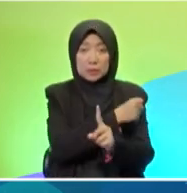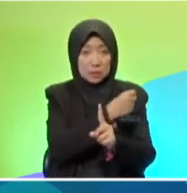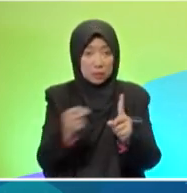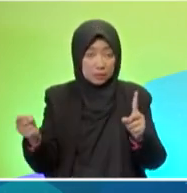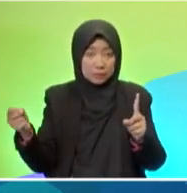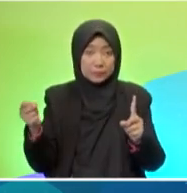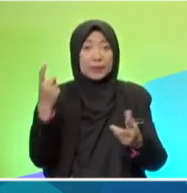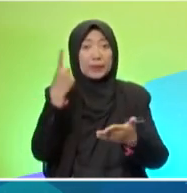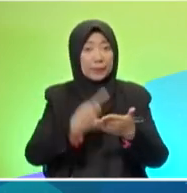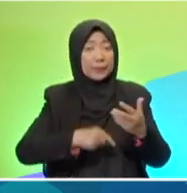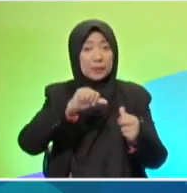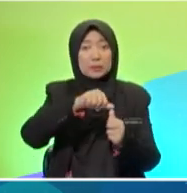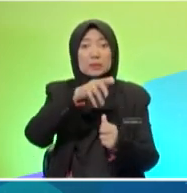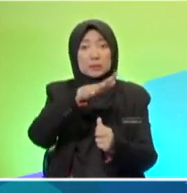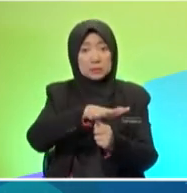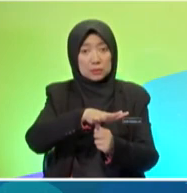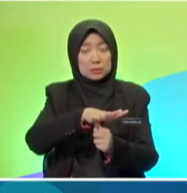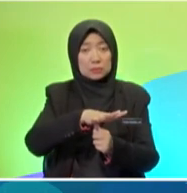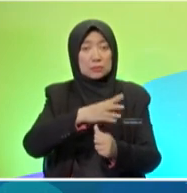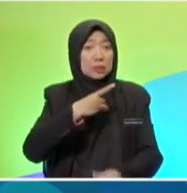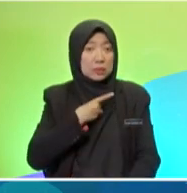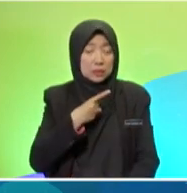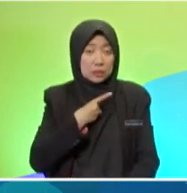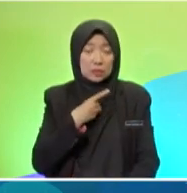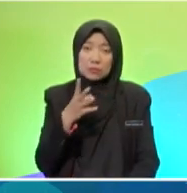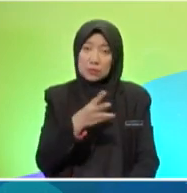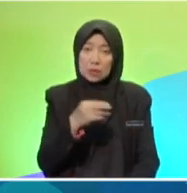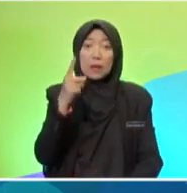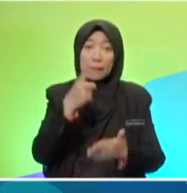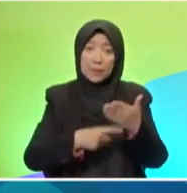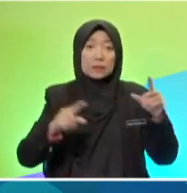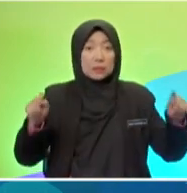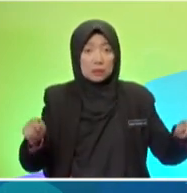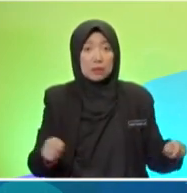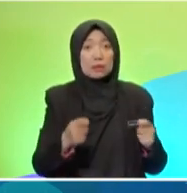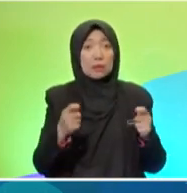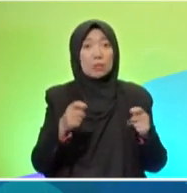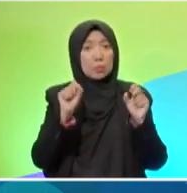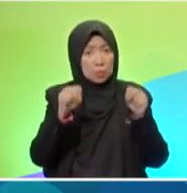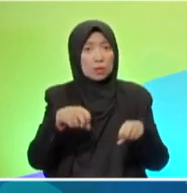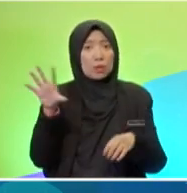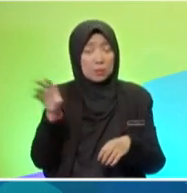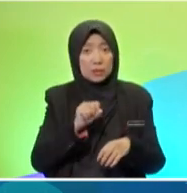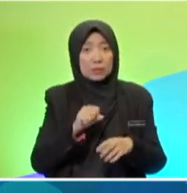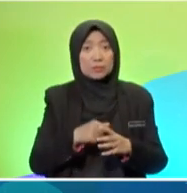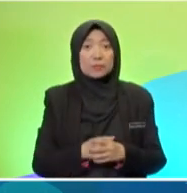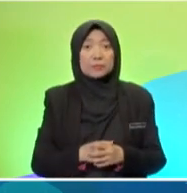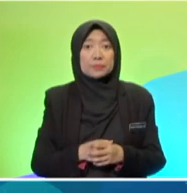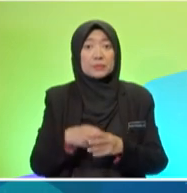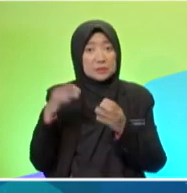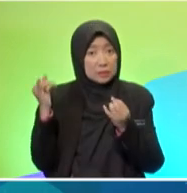Apakah kesan pendanaan tersebut kepada dirinya dan apa tindakan yang boleh diambil rekaman silahkan kece